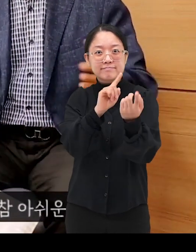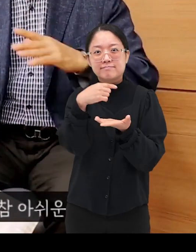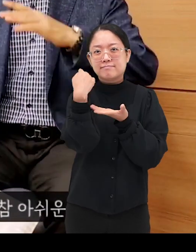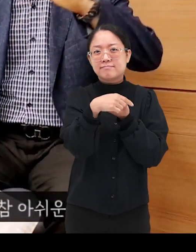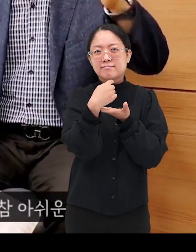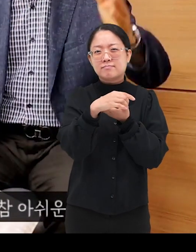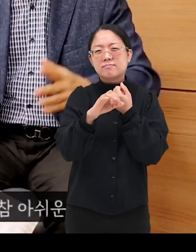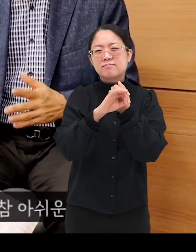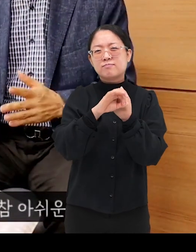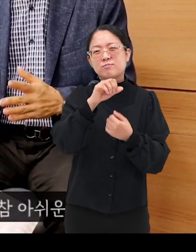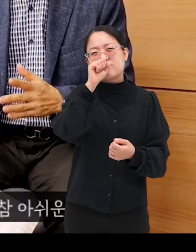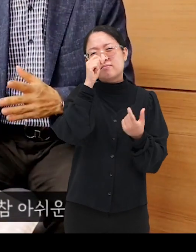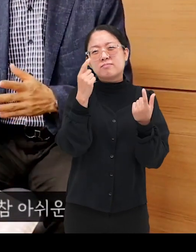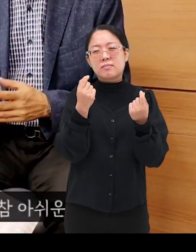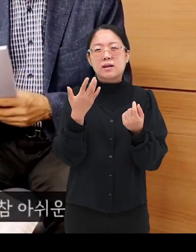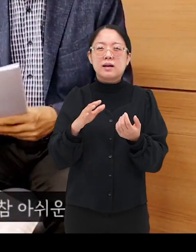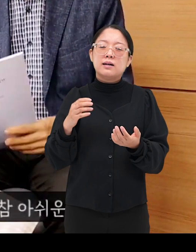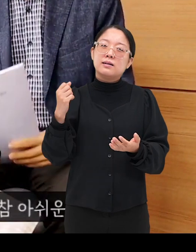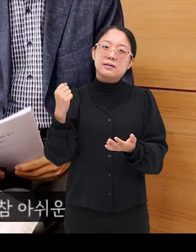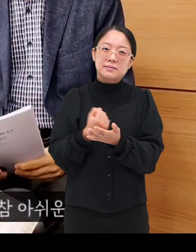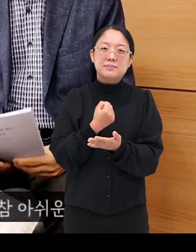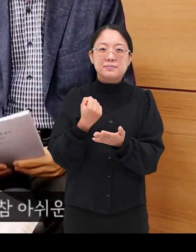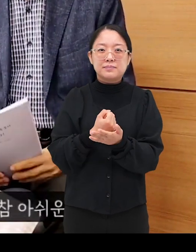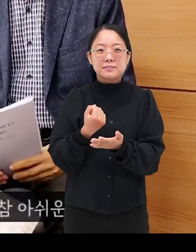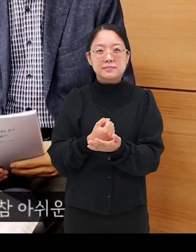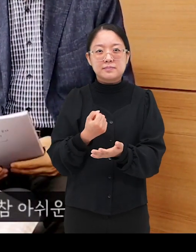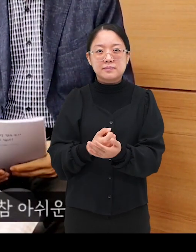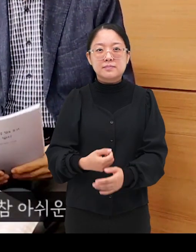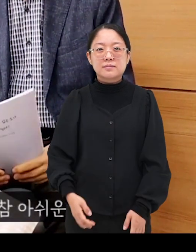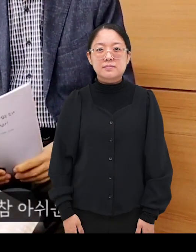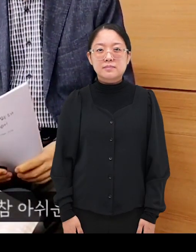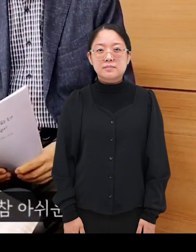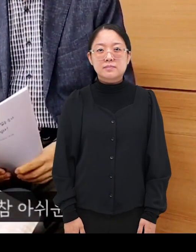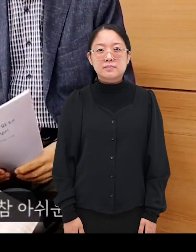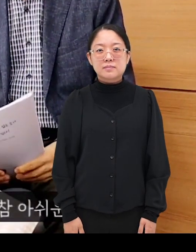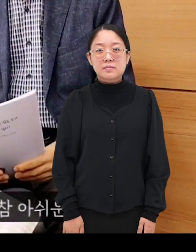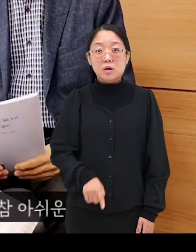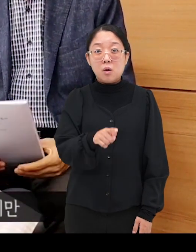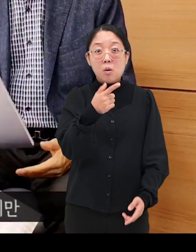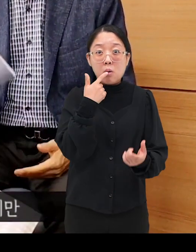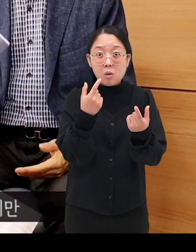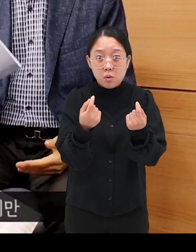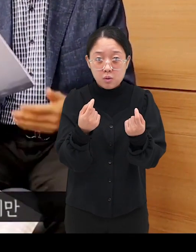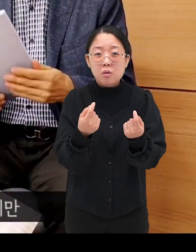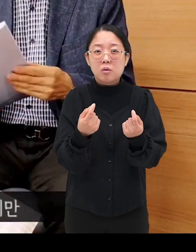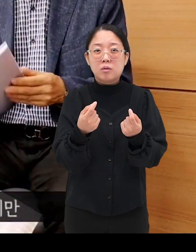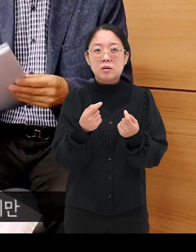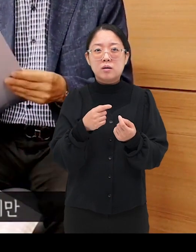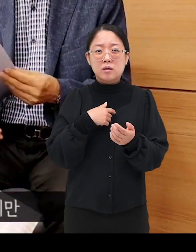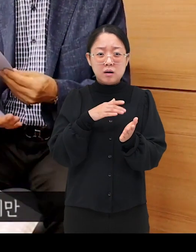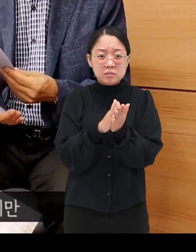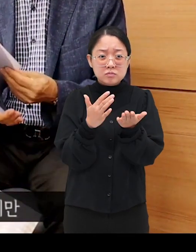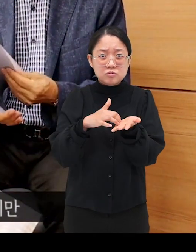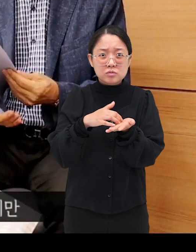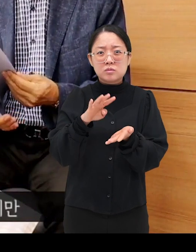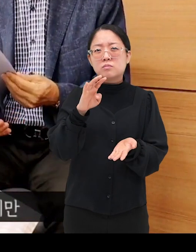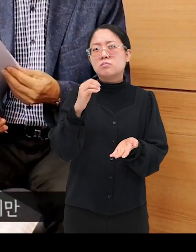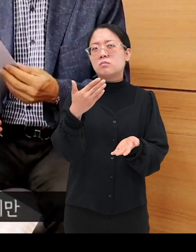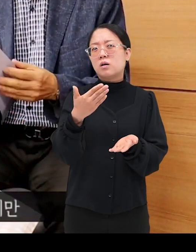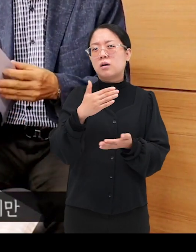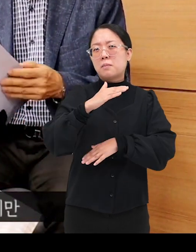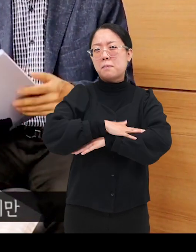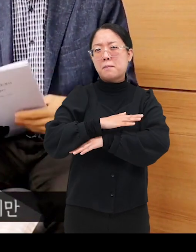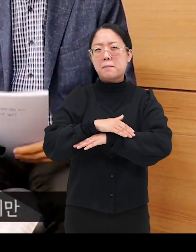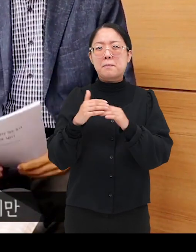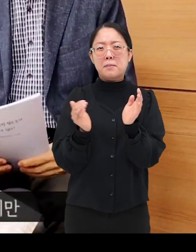뒤도록 이렇게 대면 수업을 하면서 더 했으면 참 아쉬운데 그런 게 이번에는 이렇게 한